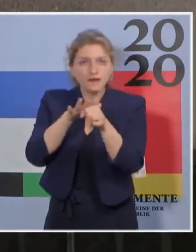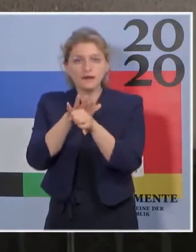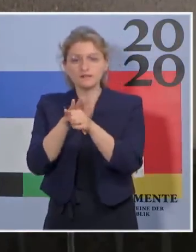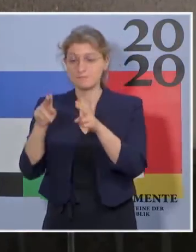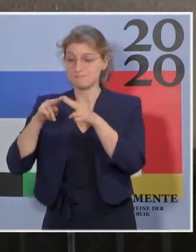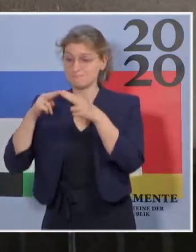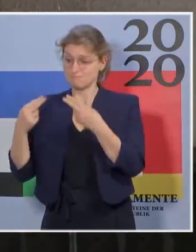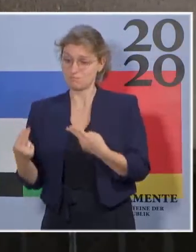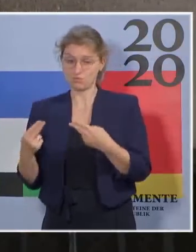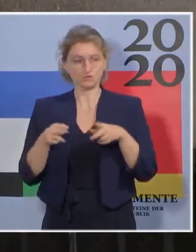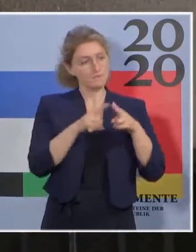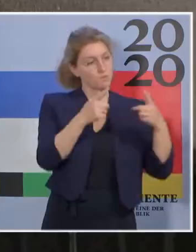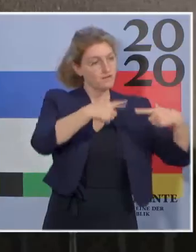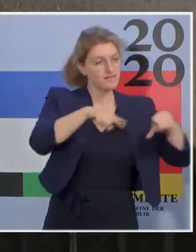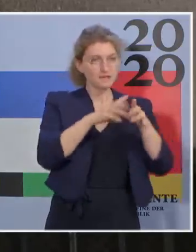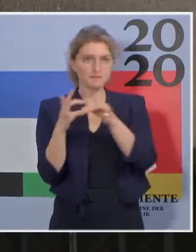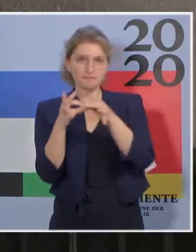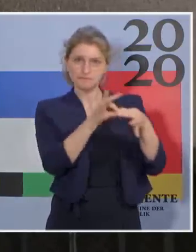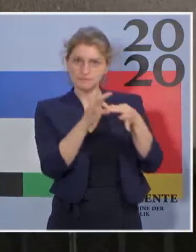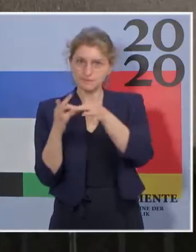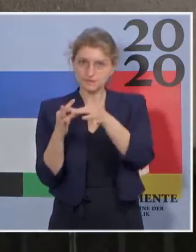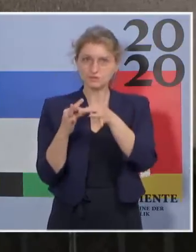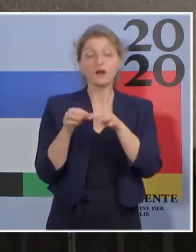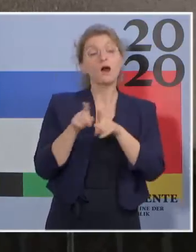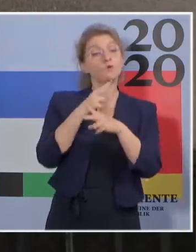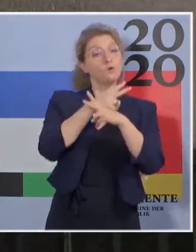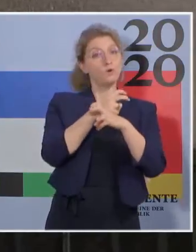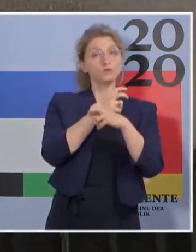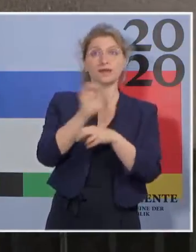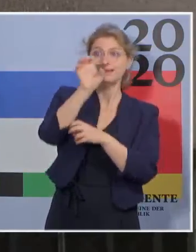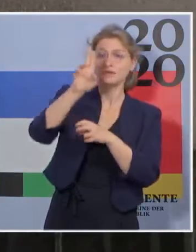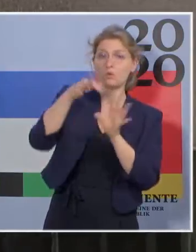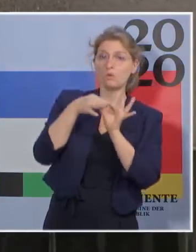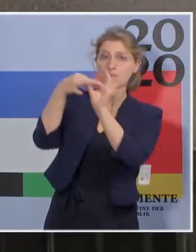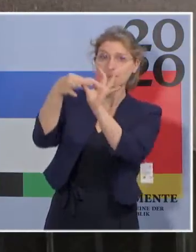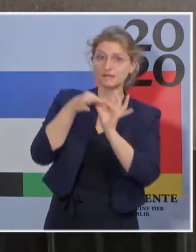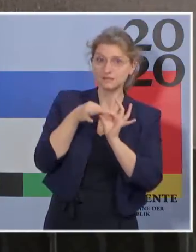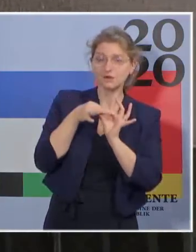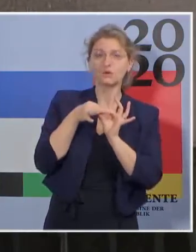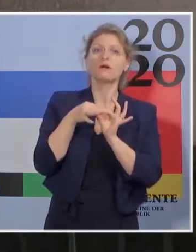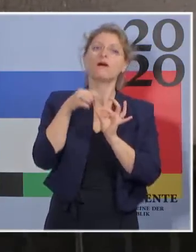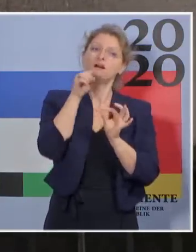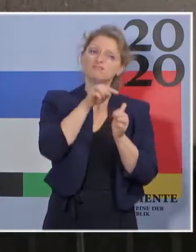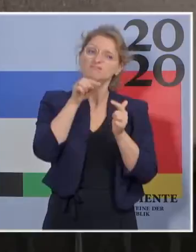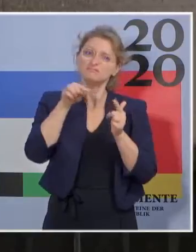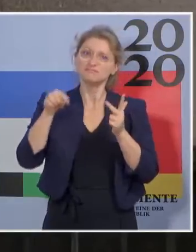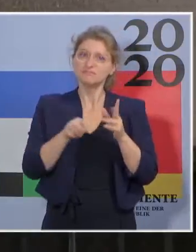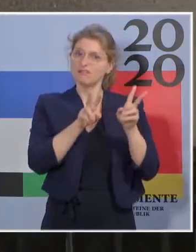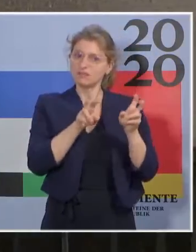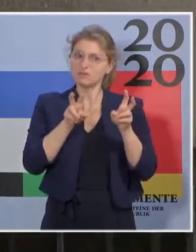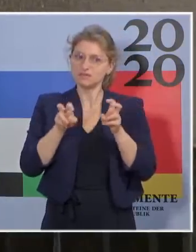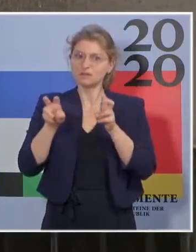den Bundesländern sowie die Beziehungen Österreichs zur Europäischen Union, das sind Themenstellungen für